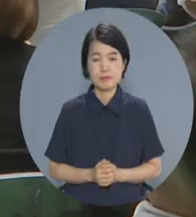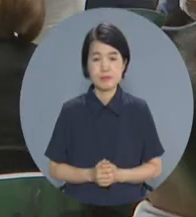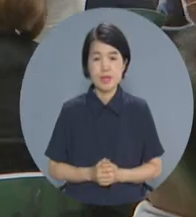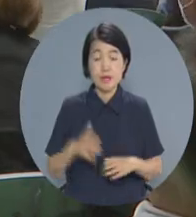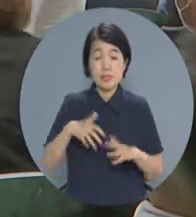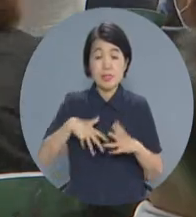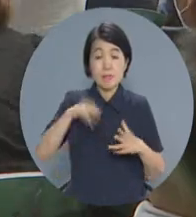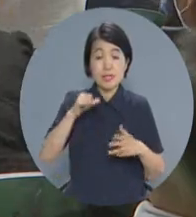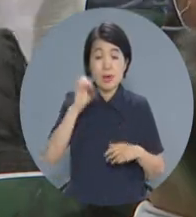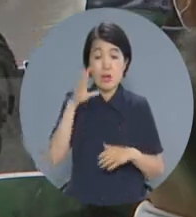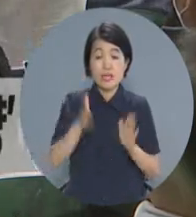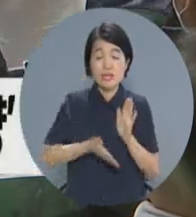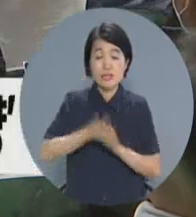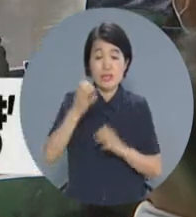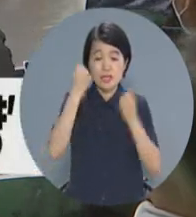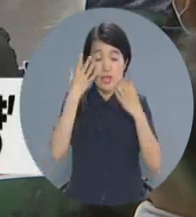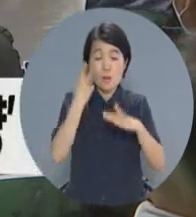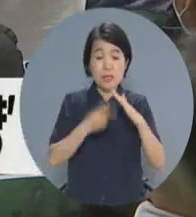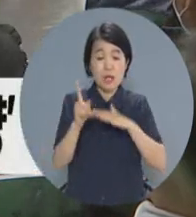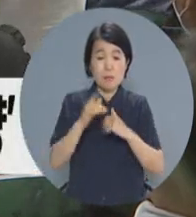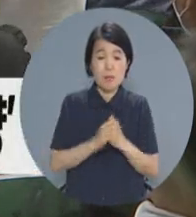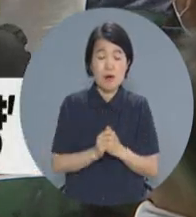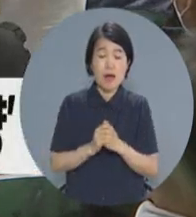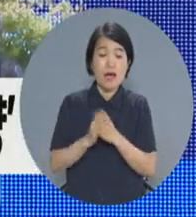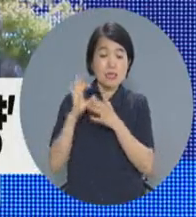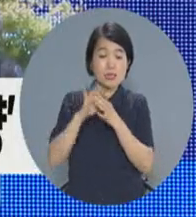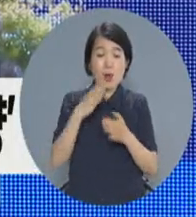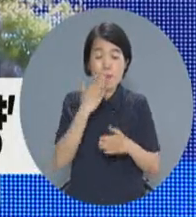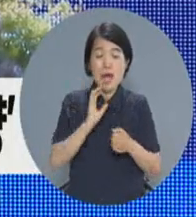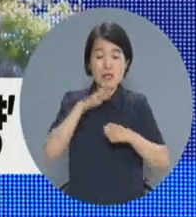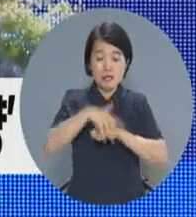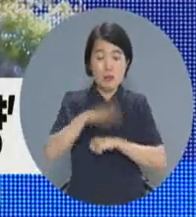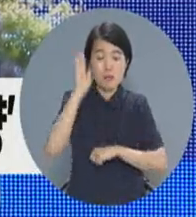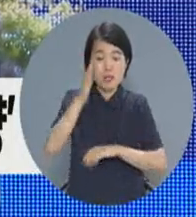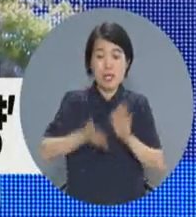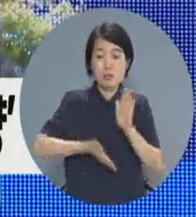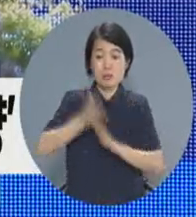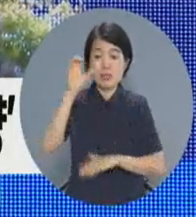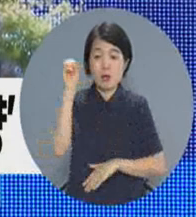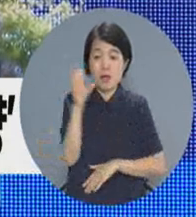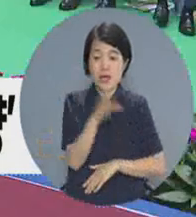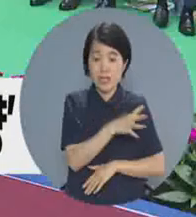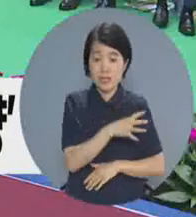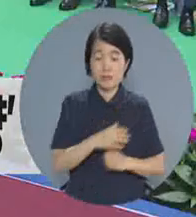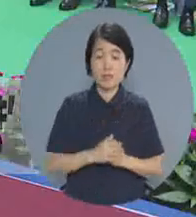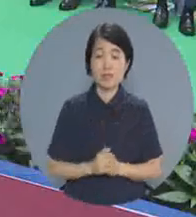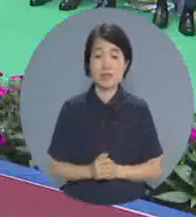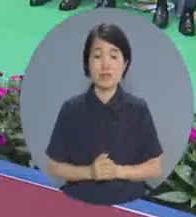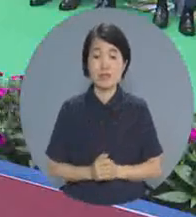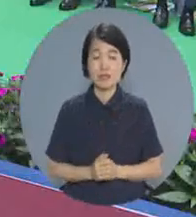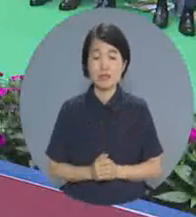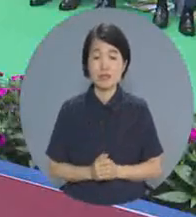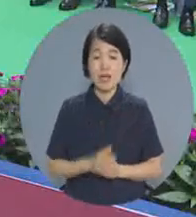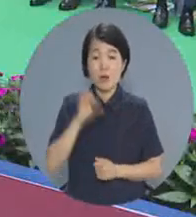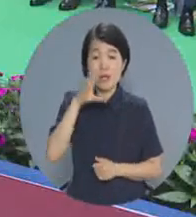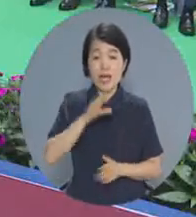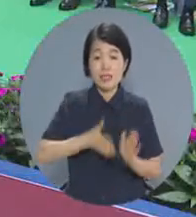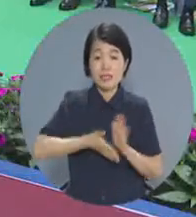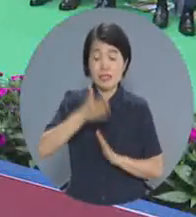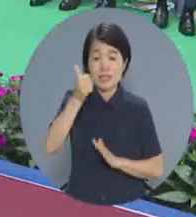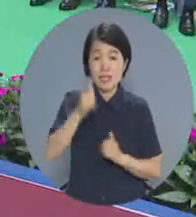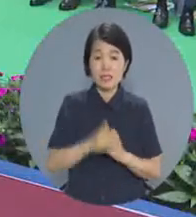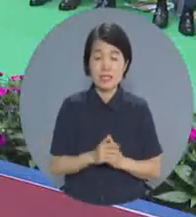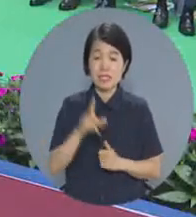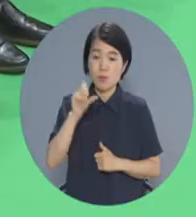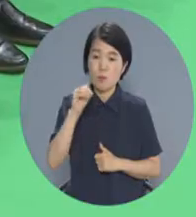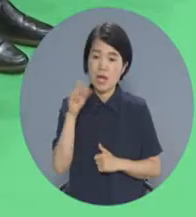민선 8기 광양시의 새로운 비전은 지속가능한 글로벌 미래도시 광양입니다. 정윤화 시장은 먼저